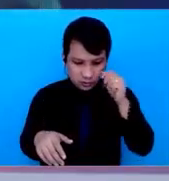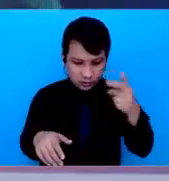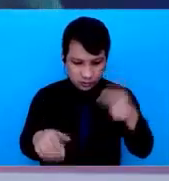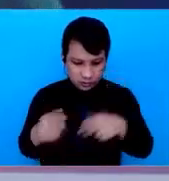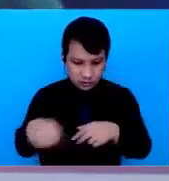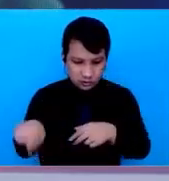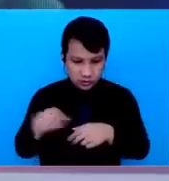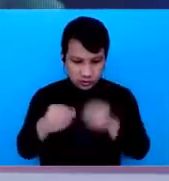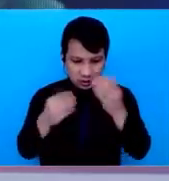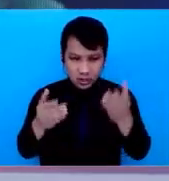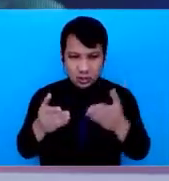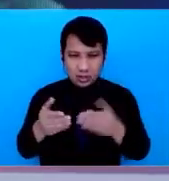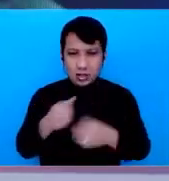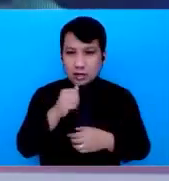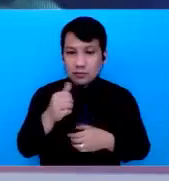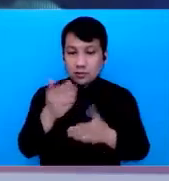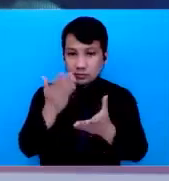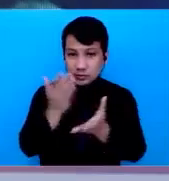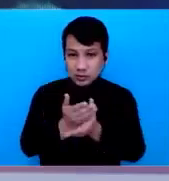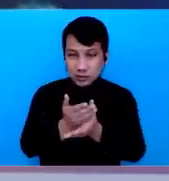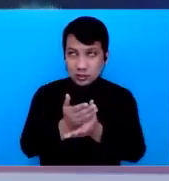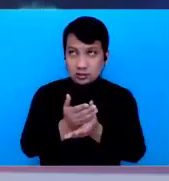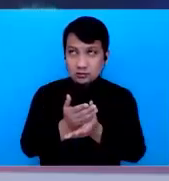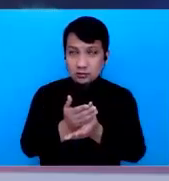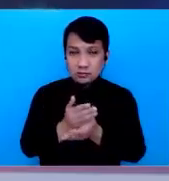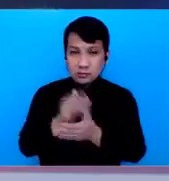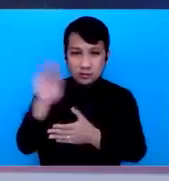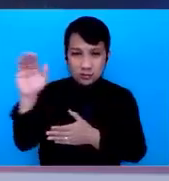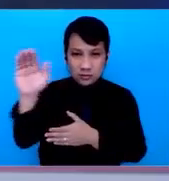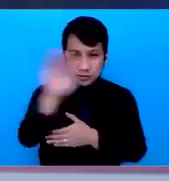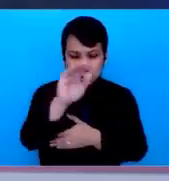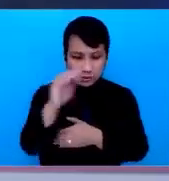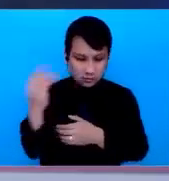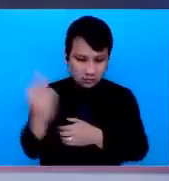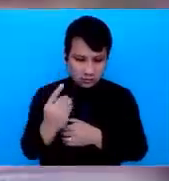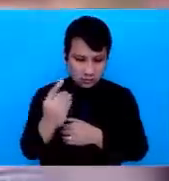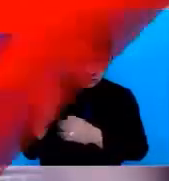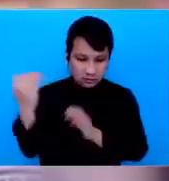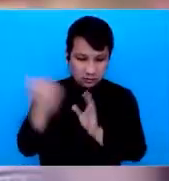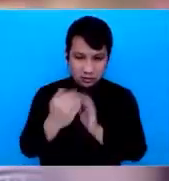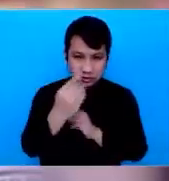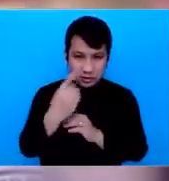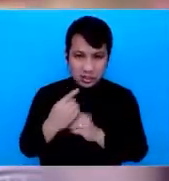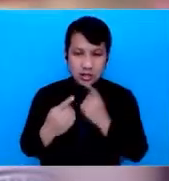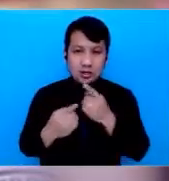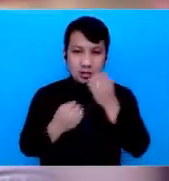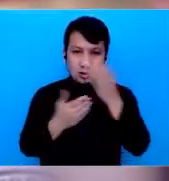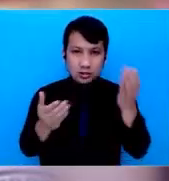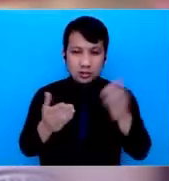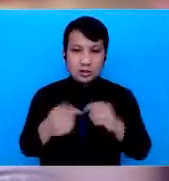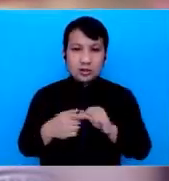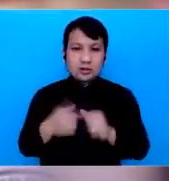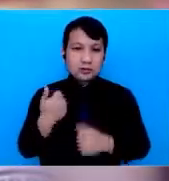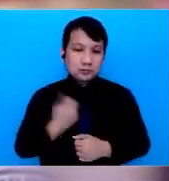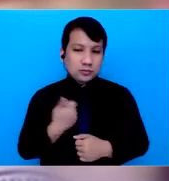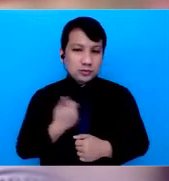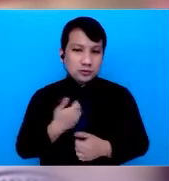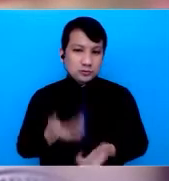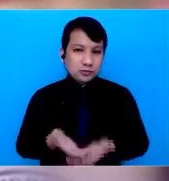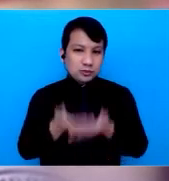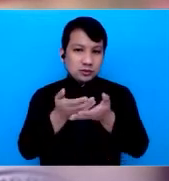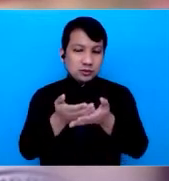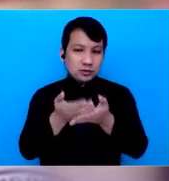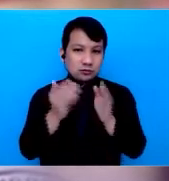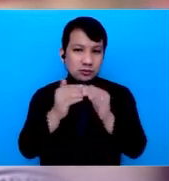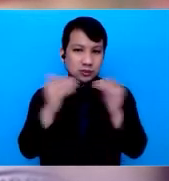kung hindi ititigil ang pangungutya at pag-usig sa kanya. Sinabi yan ng self-proclaimed appointed son